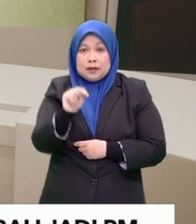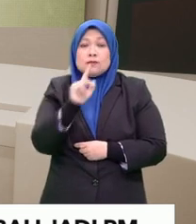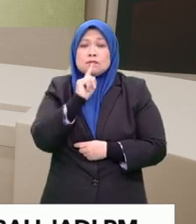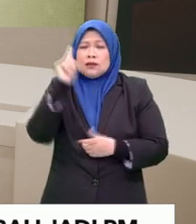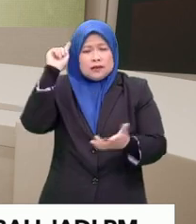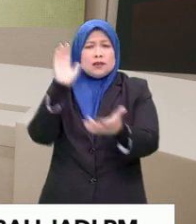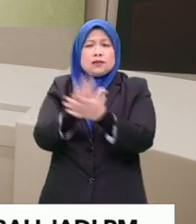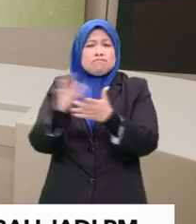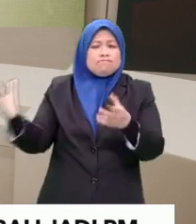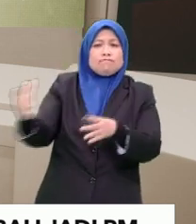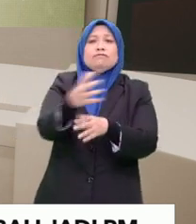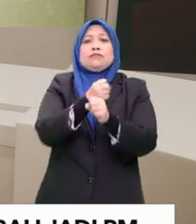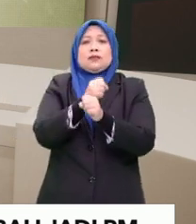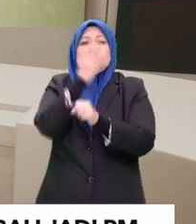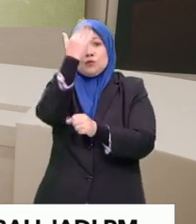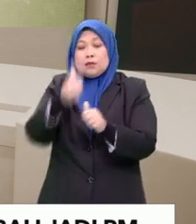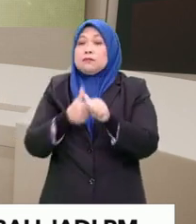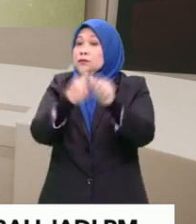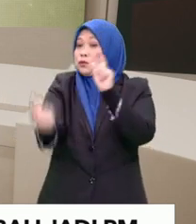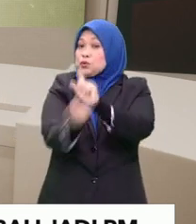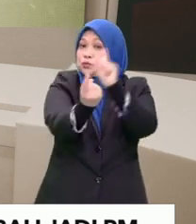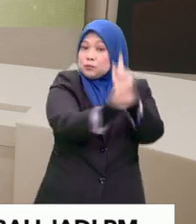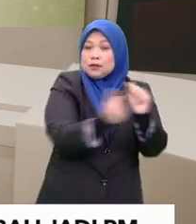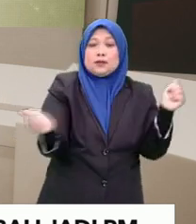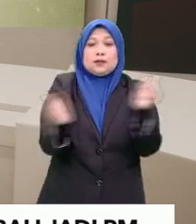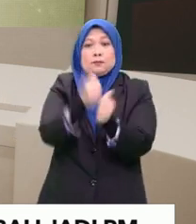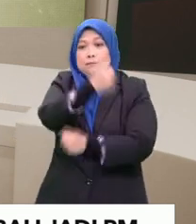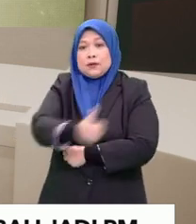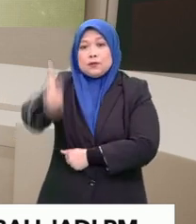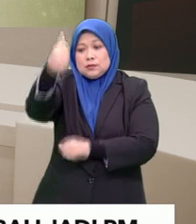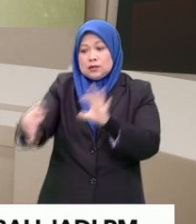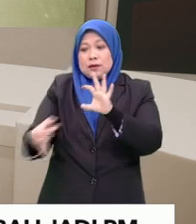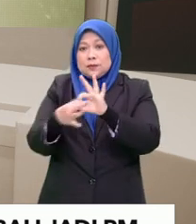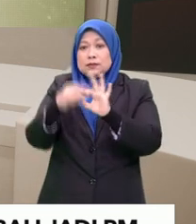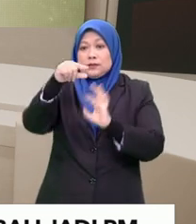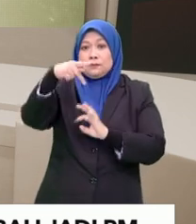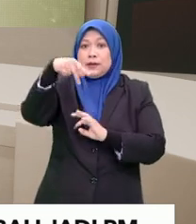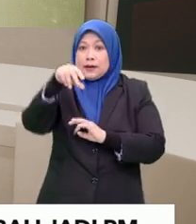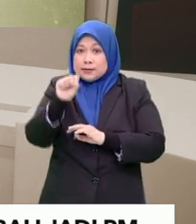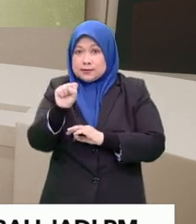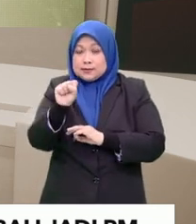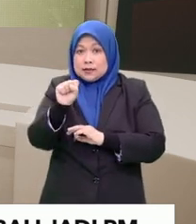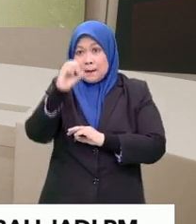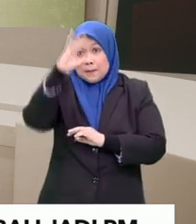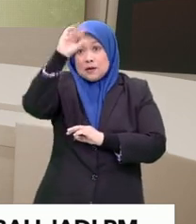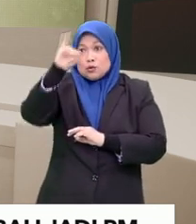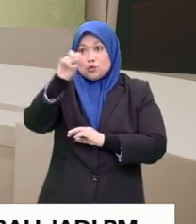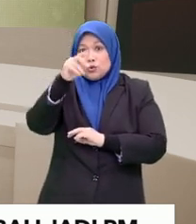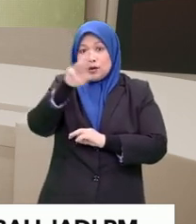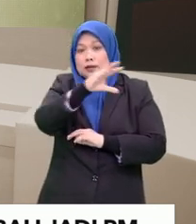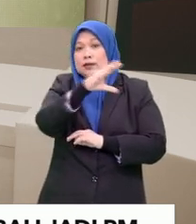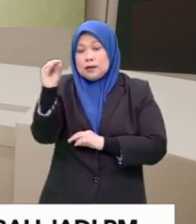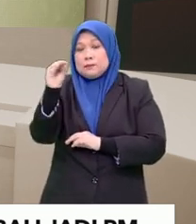berkata Keyakinan itu diperoleh susulan pertemuan beliau Dengan pengurus si gabungan Pati serawa GPS Tantri Abang Johari